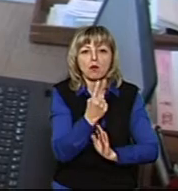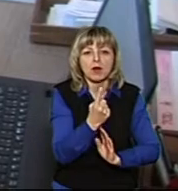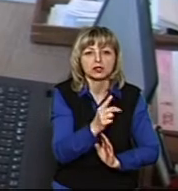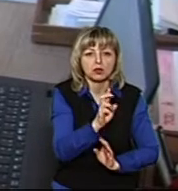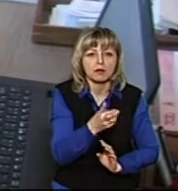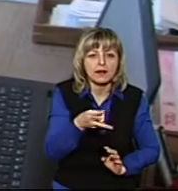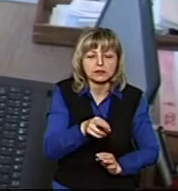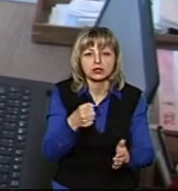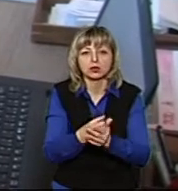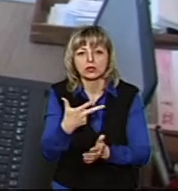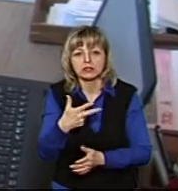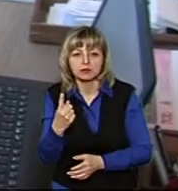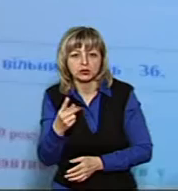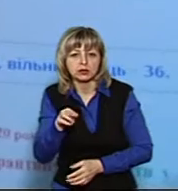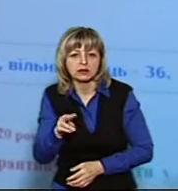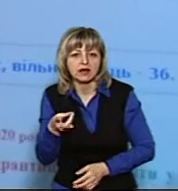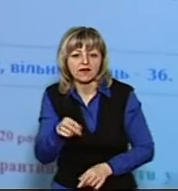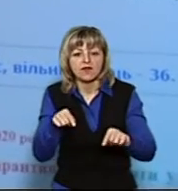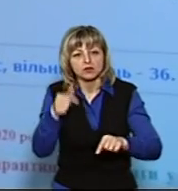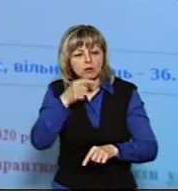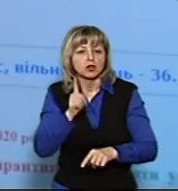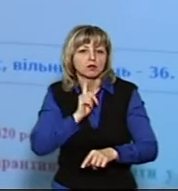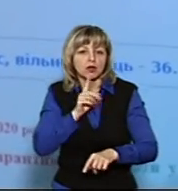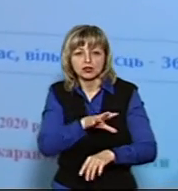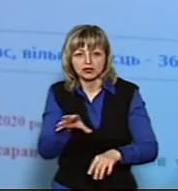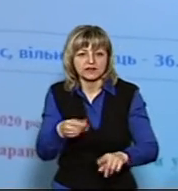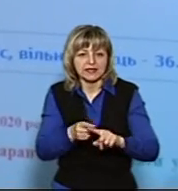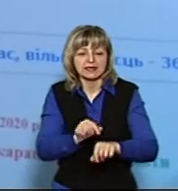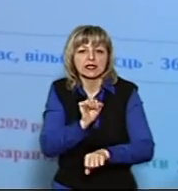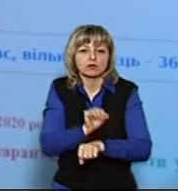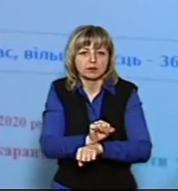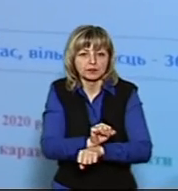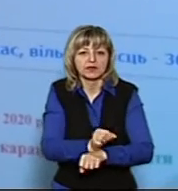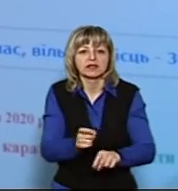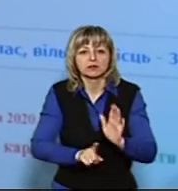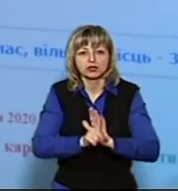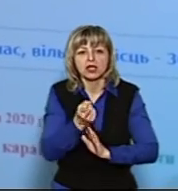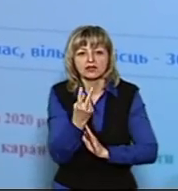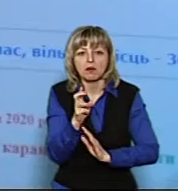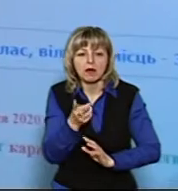до 31 травня. Цього року процес призупинили з 12 березня у зв'язку з